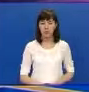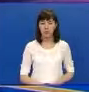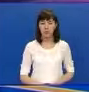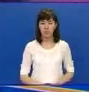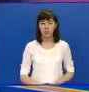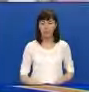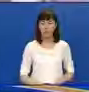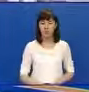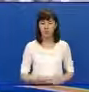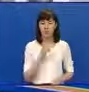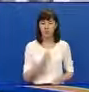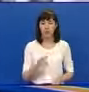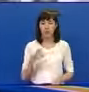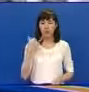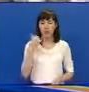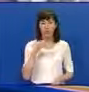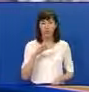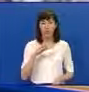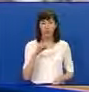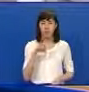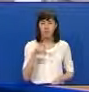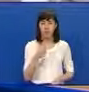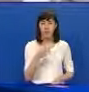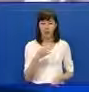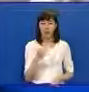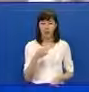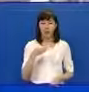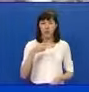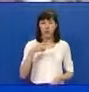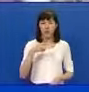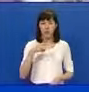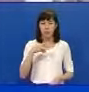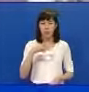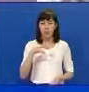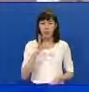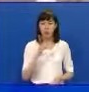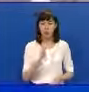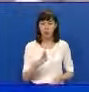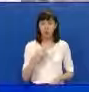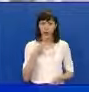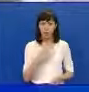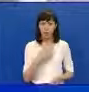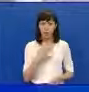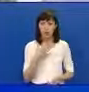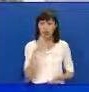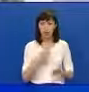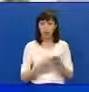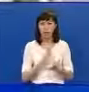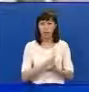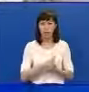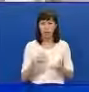Дилерлер звондады, Ибрагимов деген, сіз миллионшы атандыңыз деп, біз сенбедік, сөйтіп. Кейін тағы